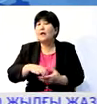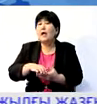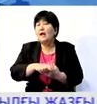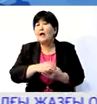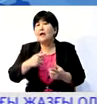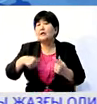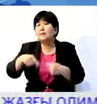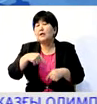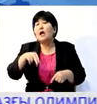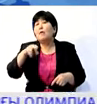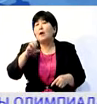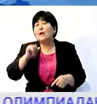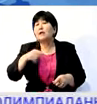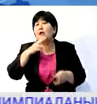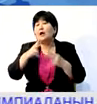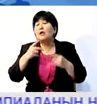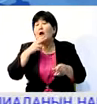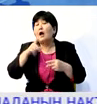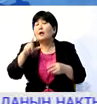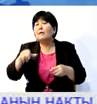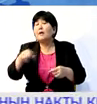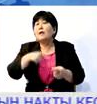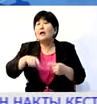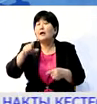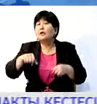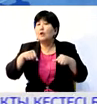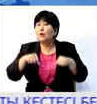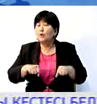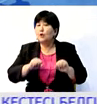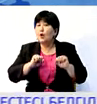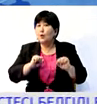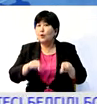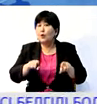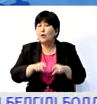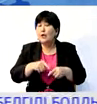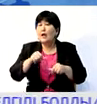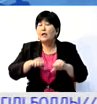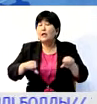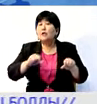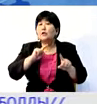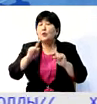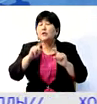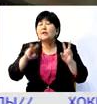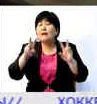палатасына шағымданды. Арызданған тұрғындардың мәселесі кәсіпкерлердің құқықтарын қорғау жөніндегі кеңес отырысында қаралды.